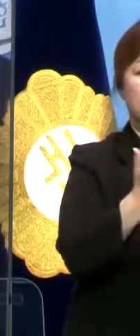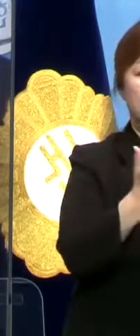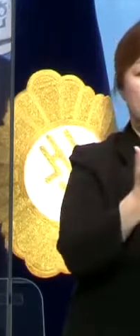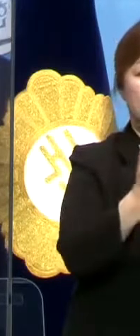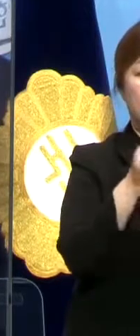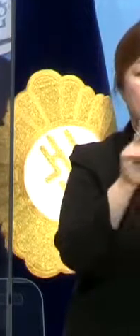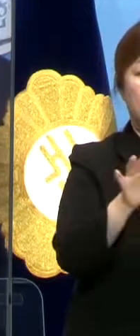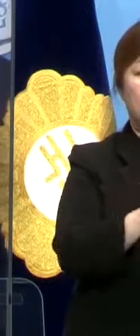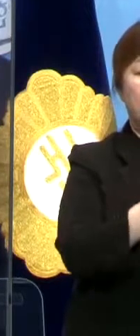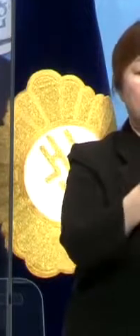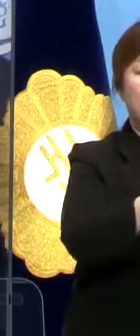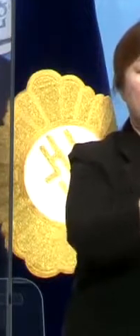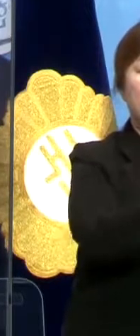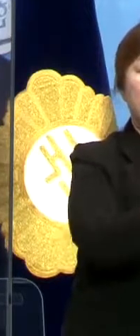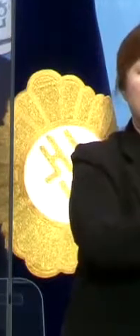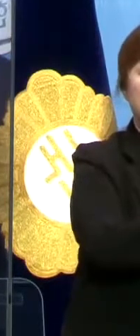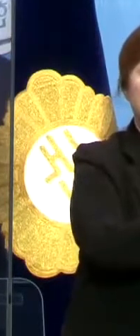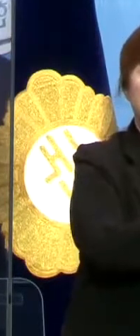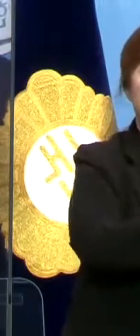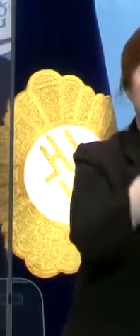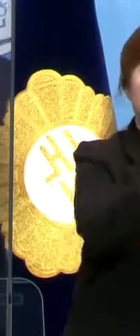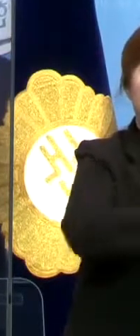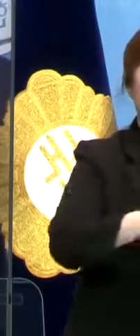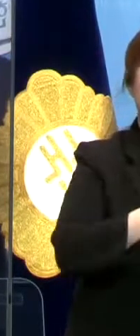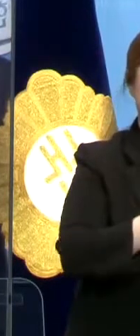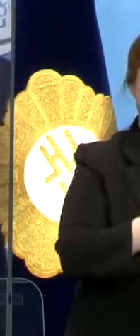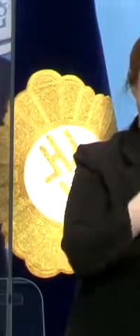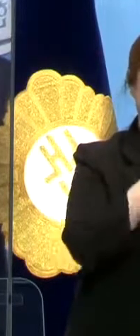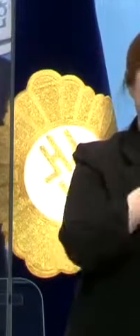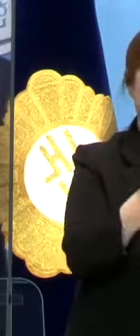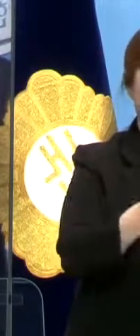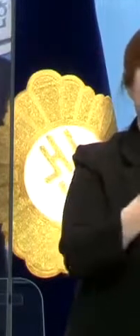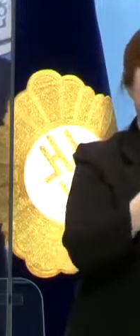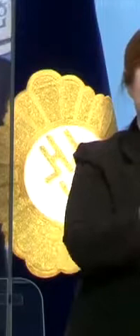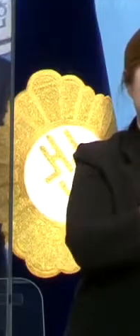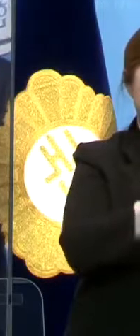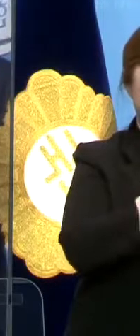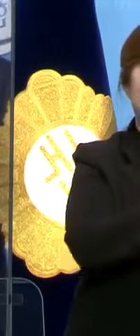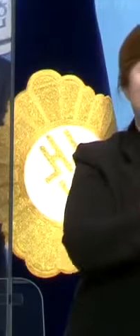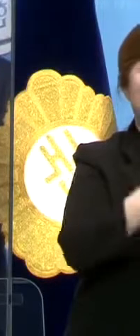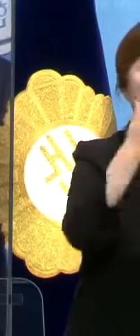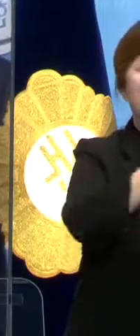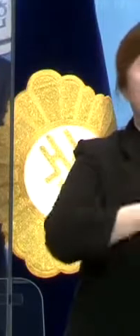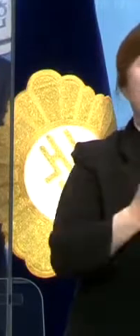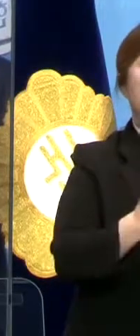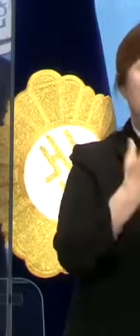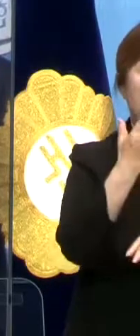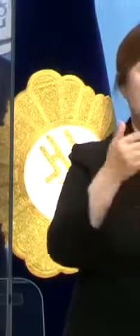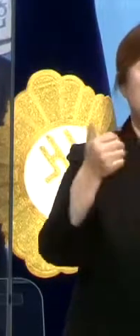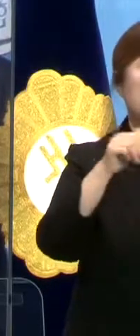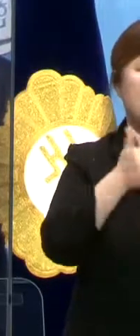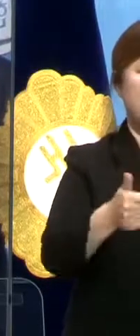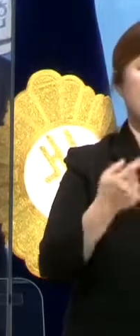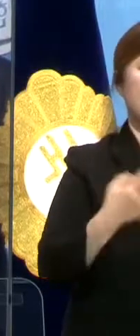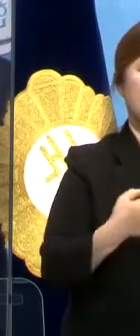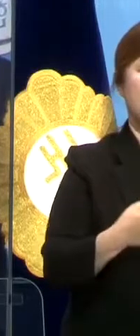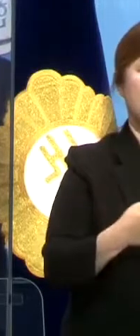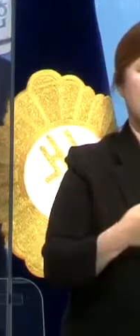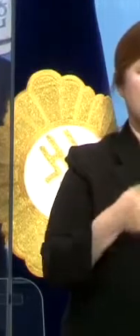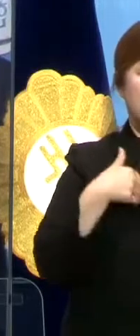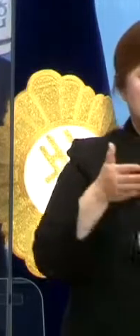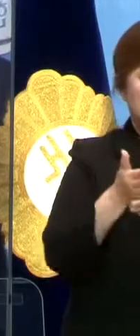그러면 노동부 어의 가 로서 인증 지침에 따라서 가루 쌓입니다 모임 저는 전문가 다라고 산까치 점검을 해